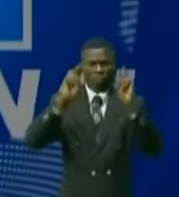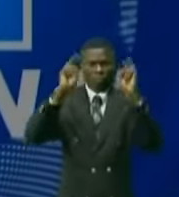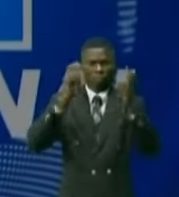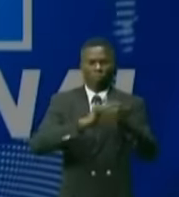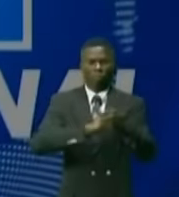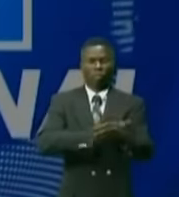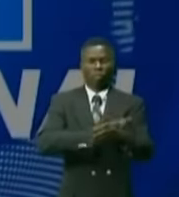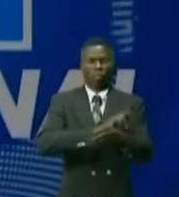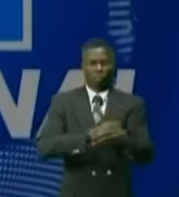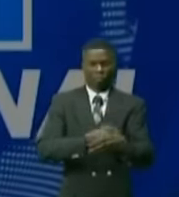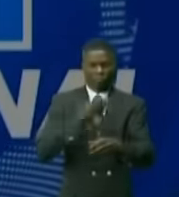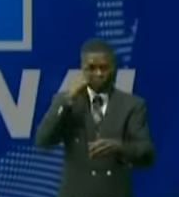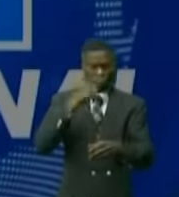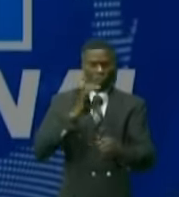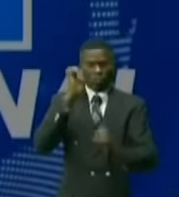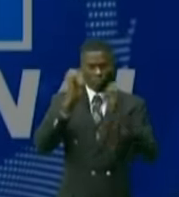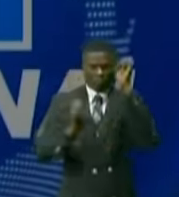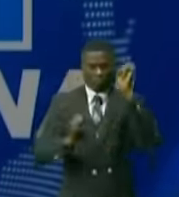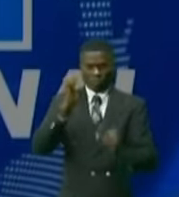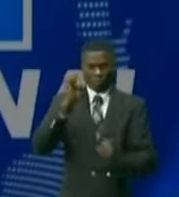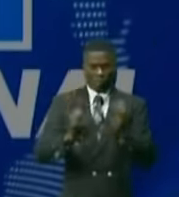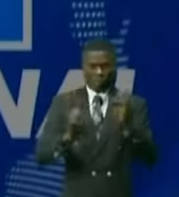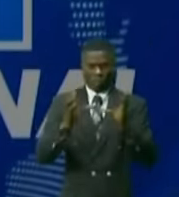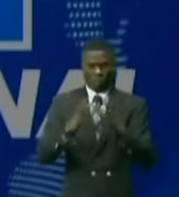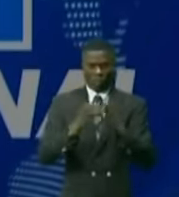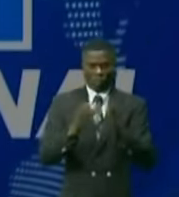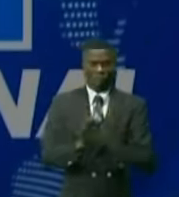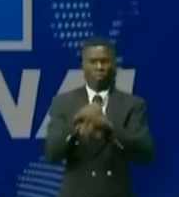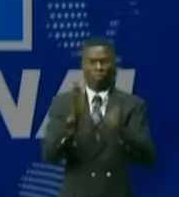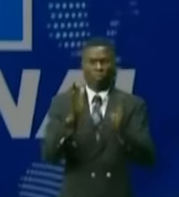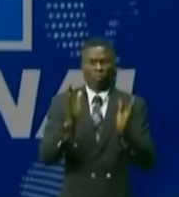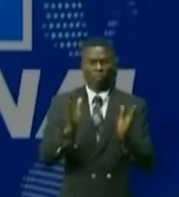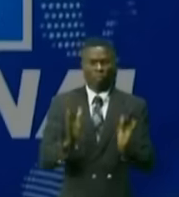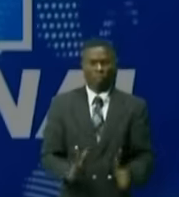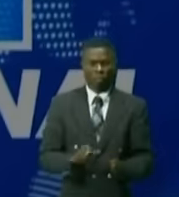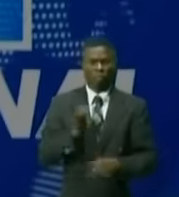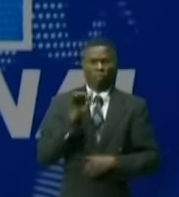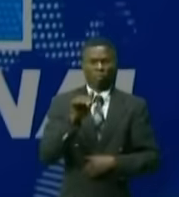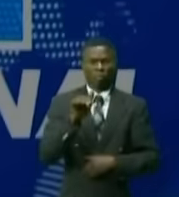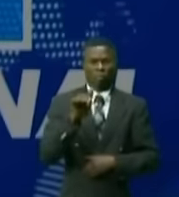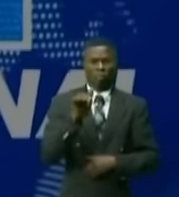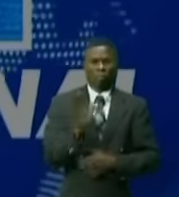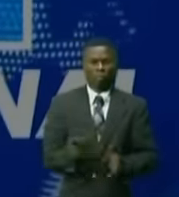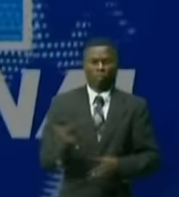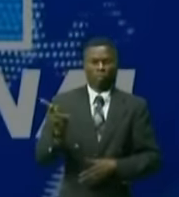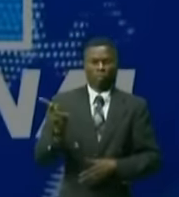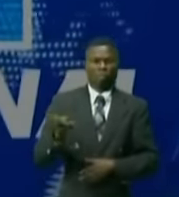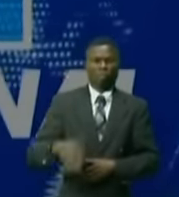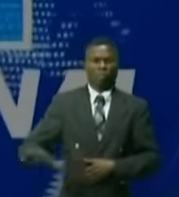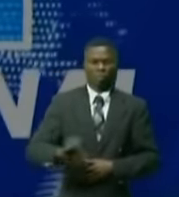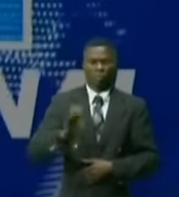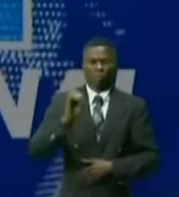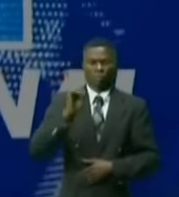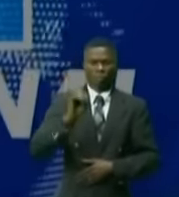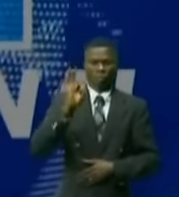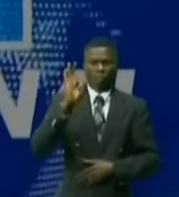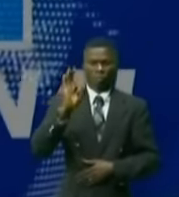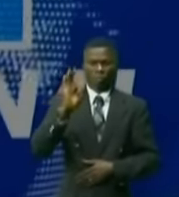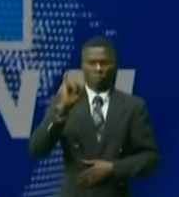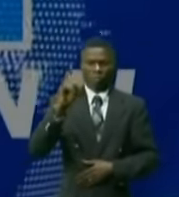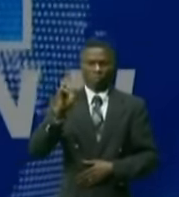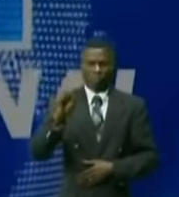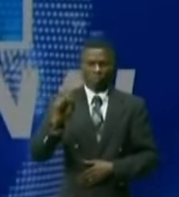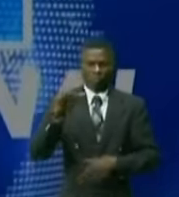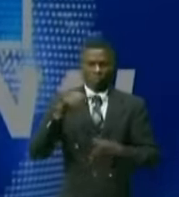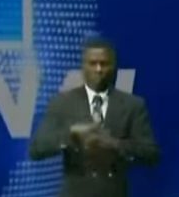Goma, pour une séance d'évaluation avec la participation du directeur pays de FIDA en République démocratique